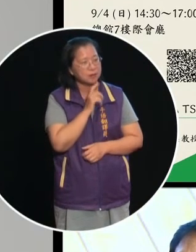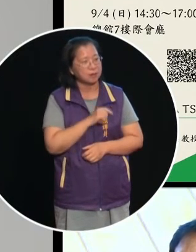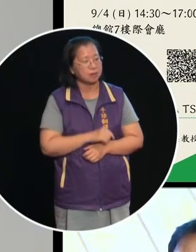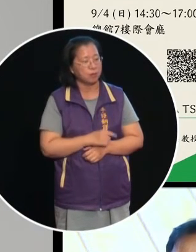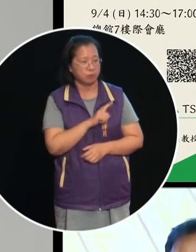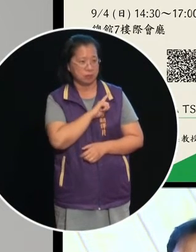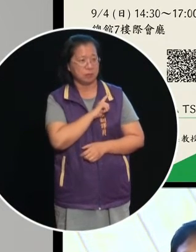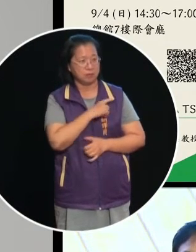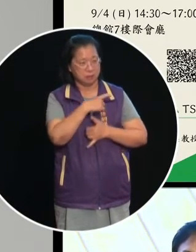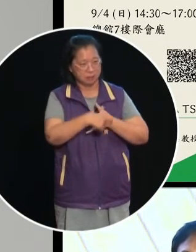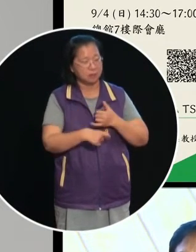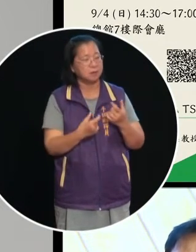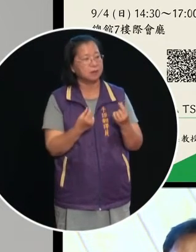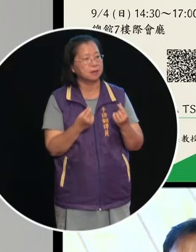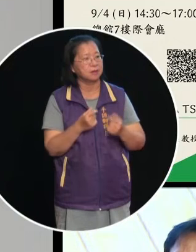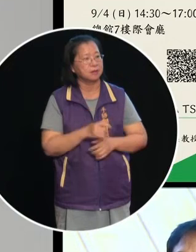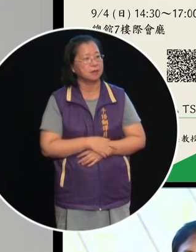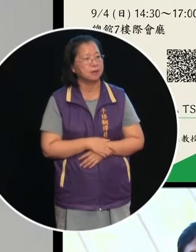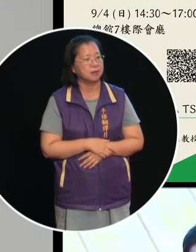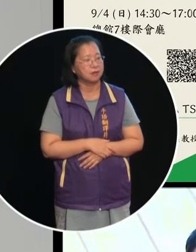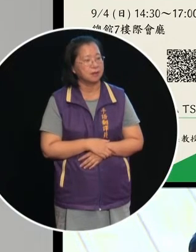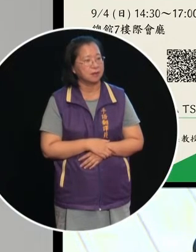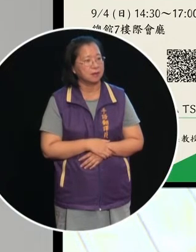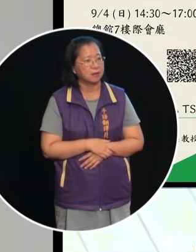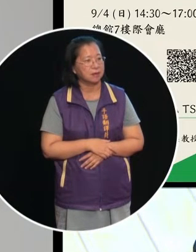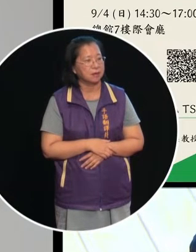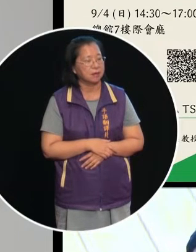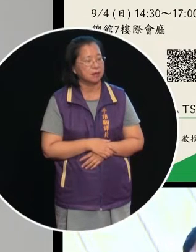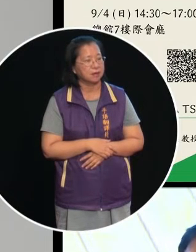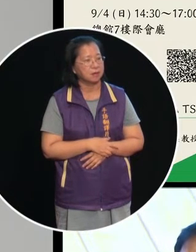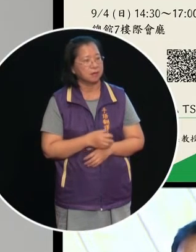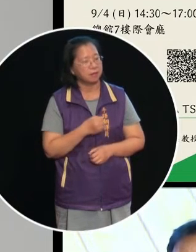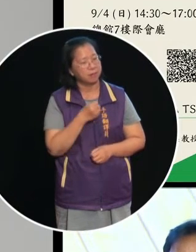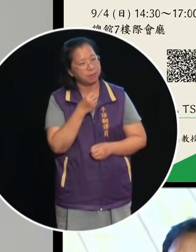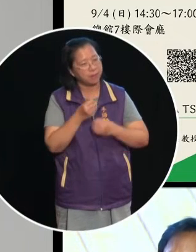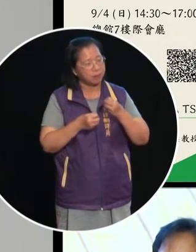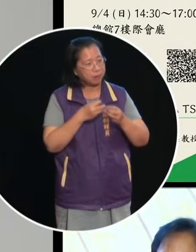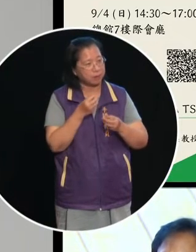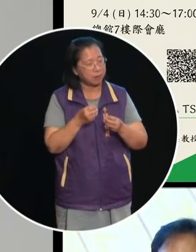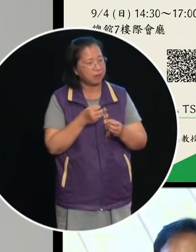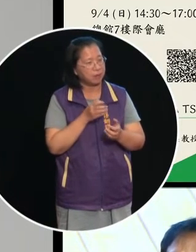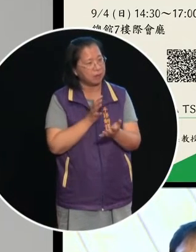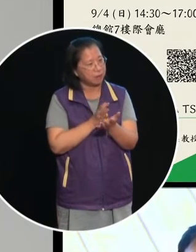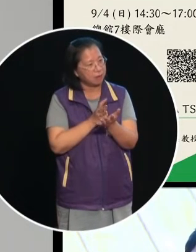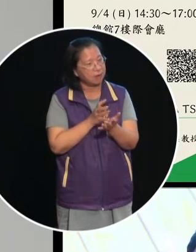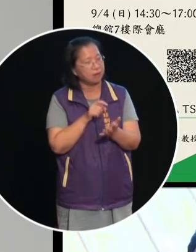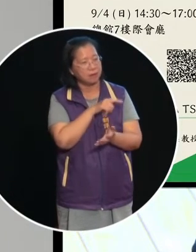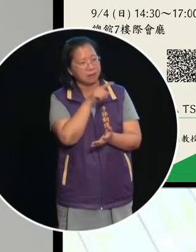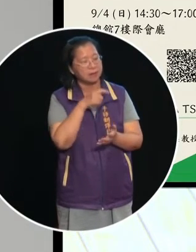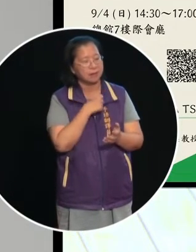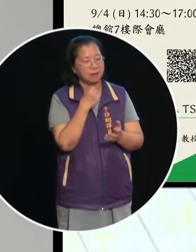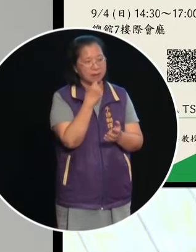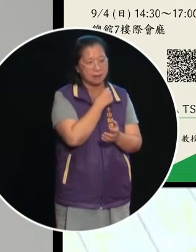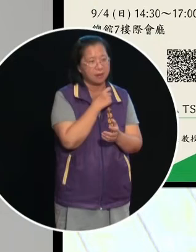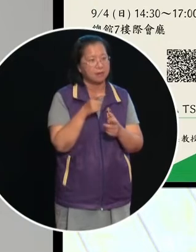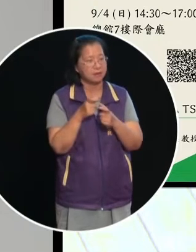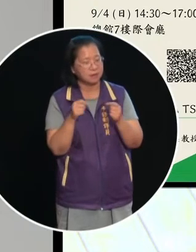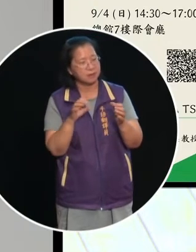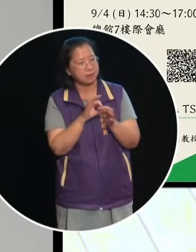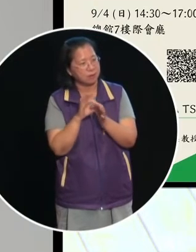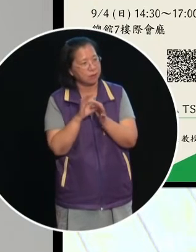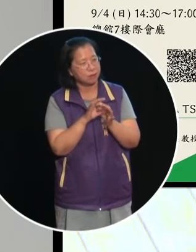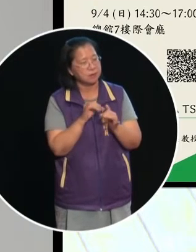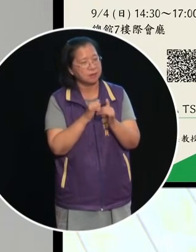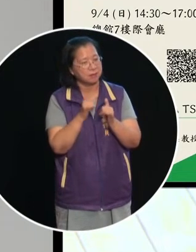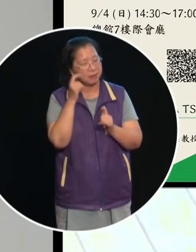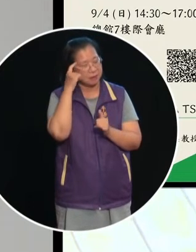样，写文章或者是这种发言，来尽量把台日关系的民意的部分做得好，做